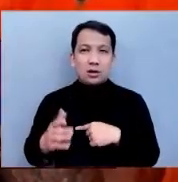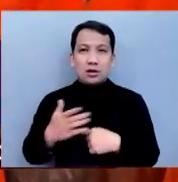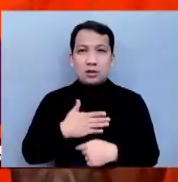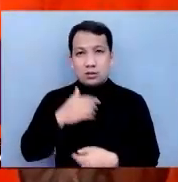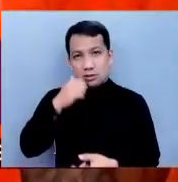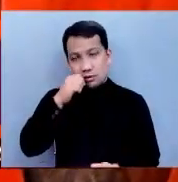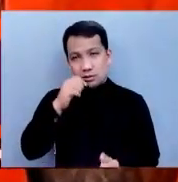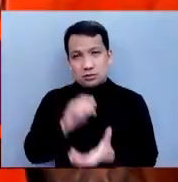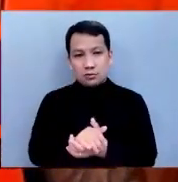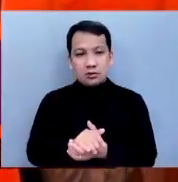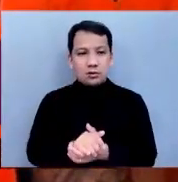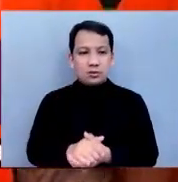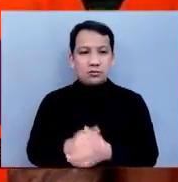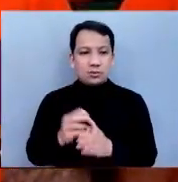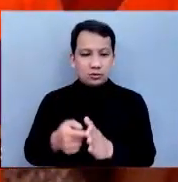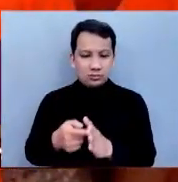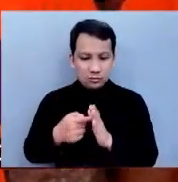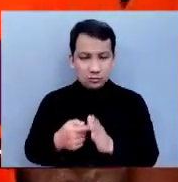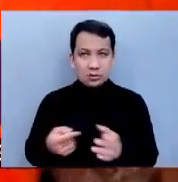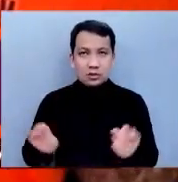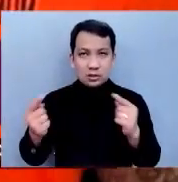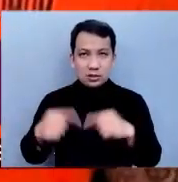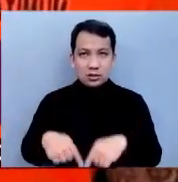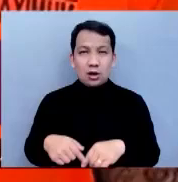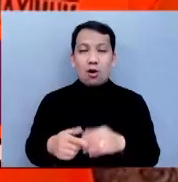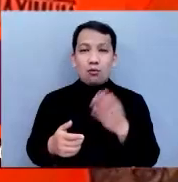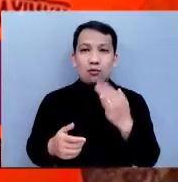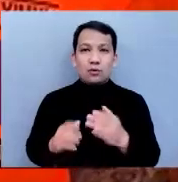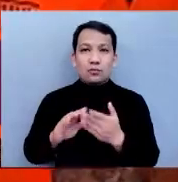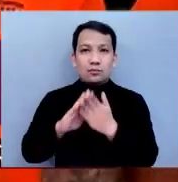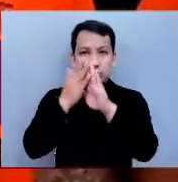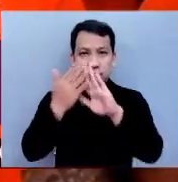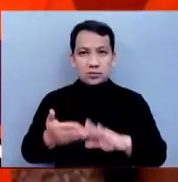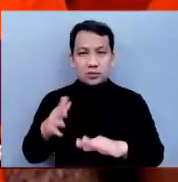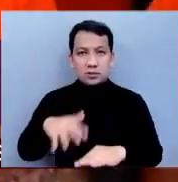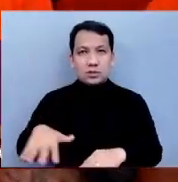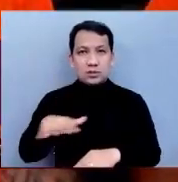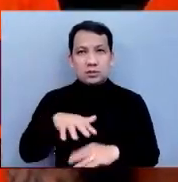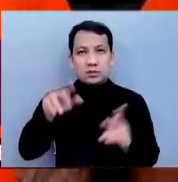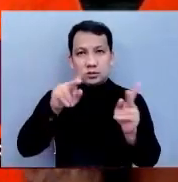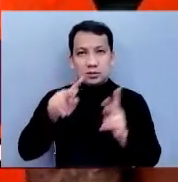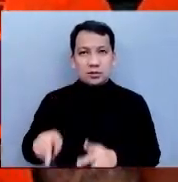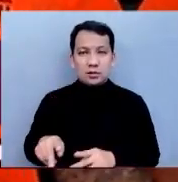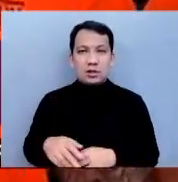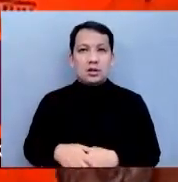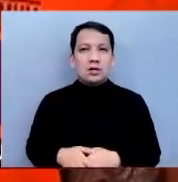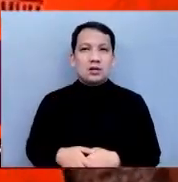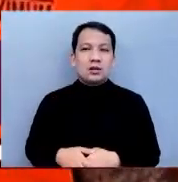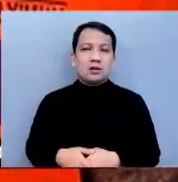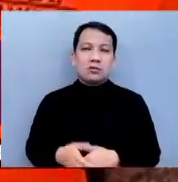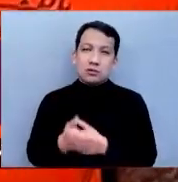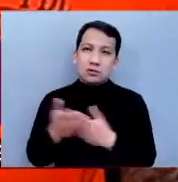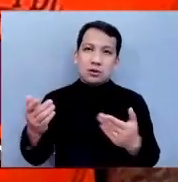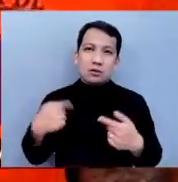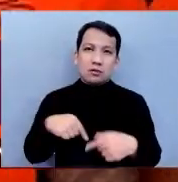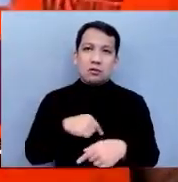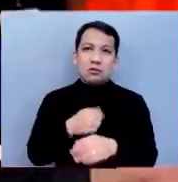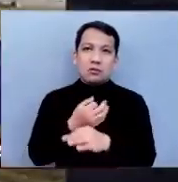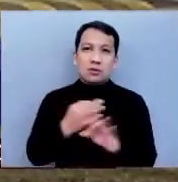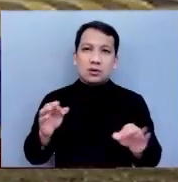eh. Nag-request talaga ako mapapunta dito kasi peaceful dito sa Puerto Princesa, sa Palawan. Sana makalaya ako ng maga